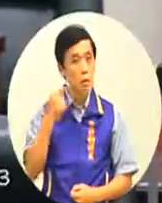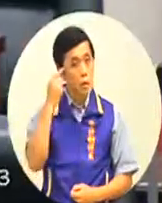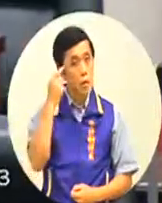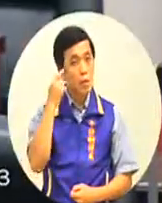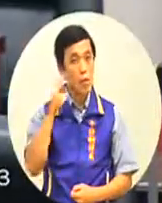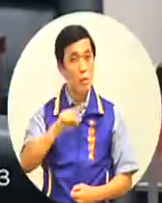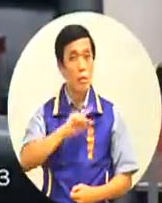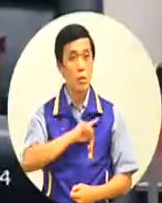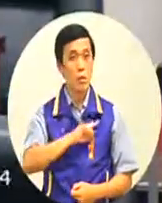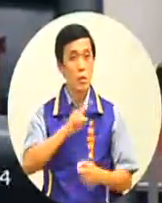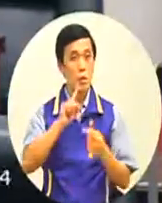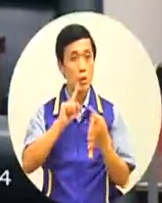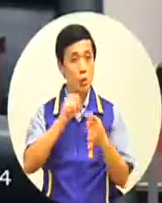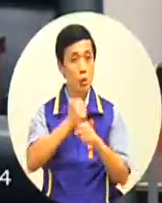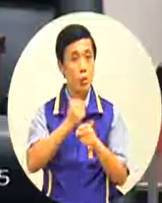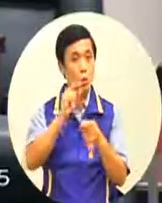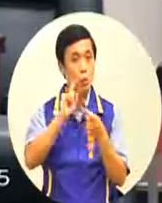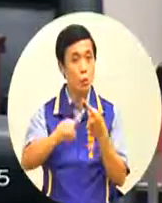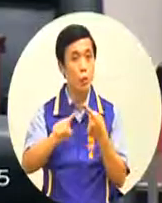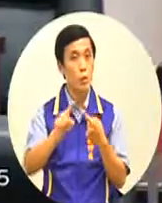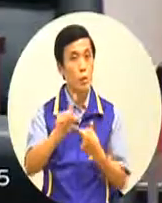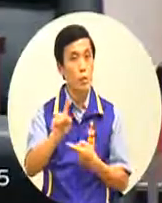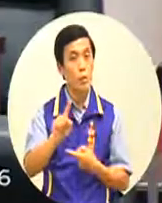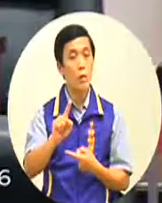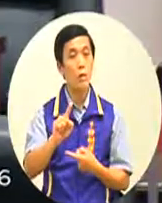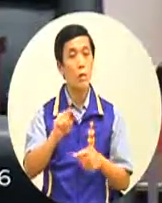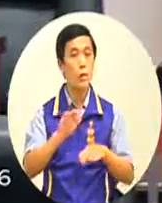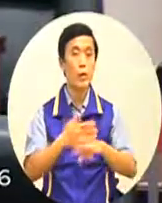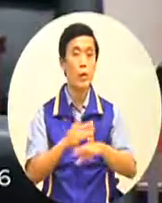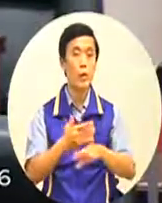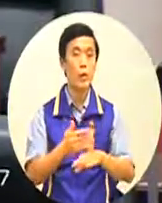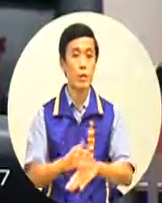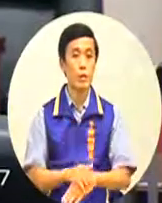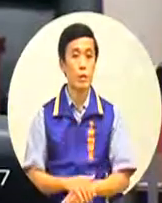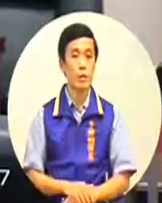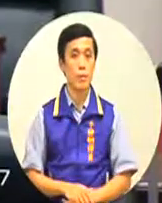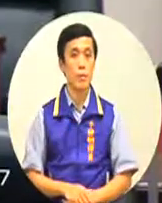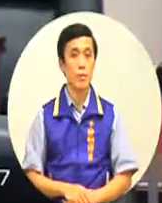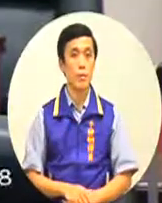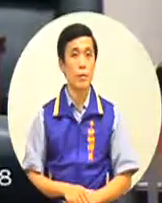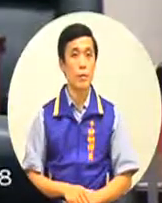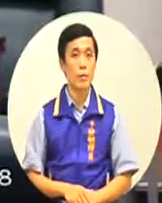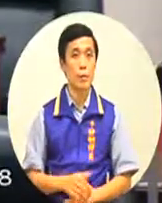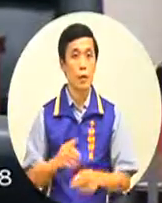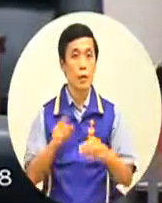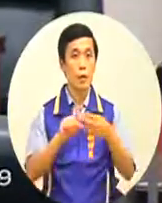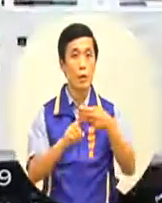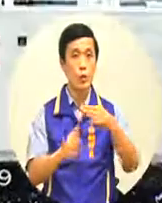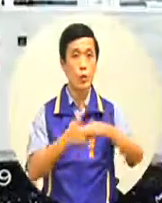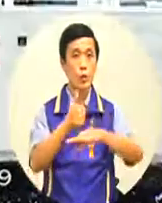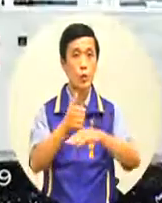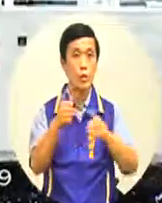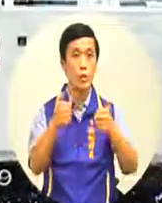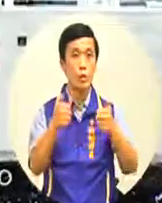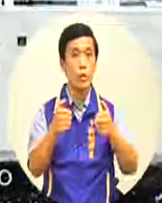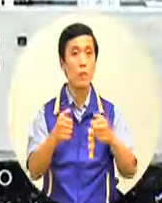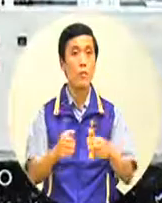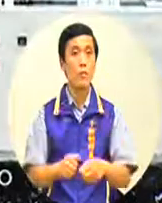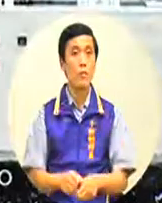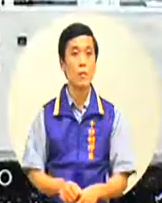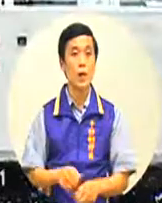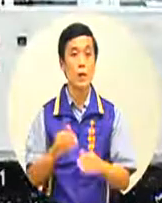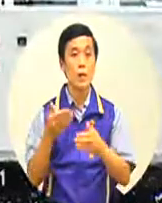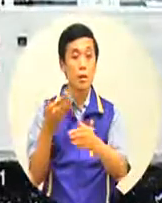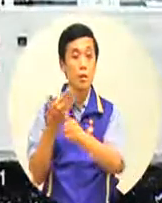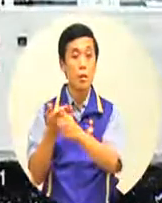呀？除非讲因明知故犯呐、啊，哦，好。好，谢谢主席。执行 要 执行完毕。没 有要局长